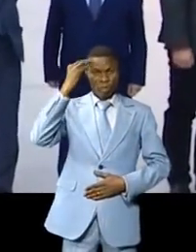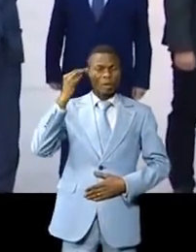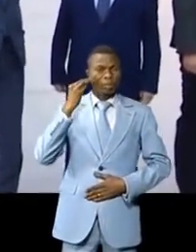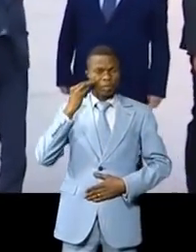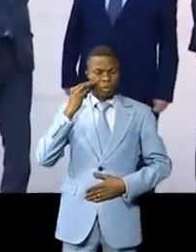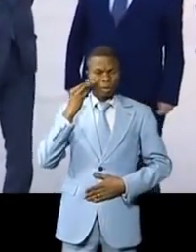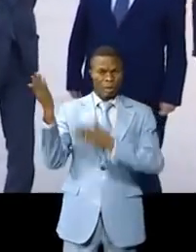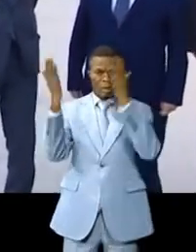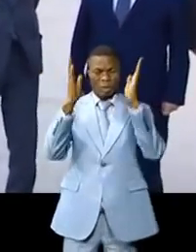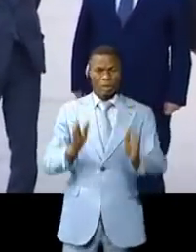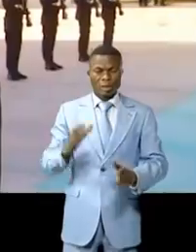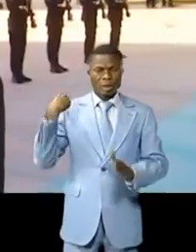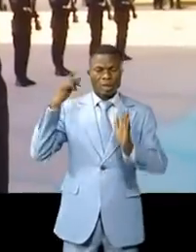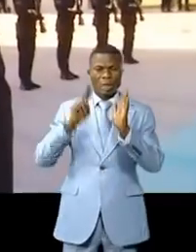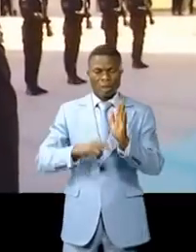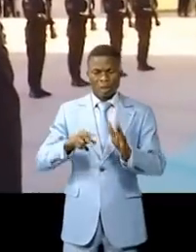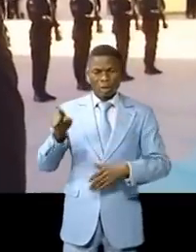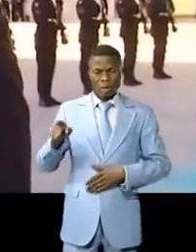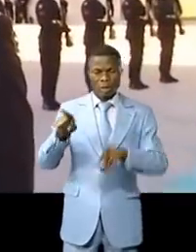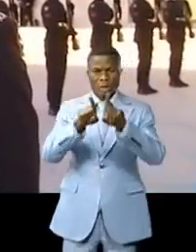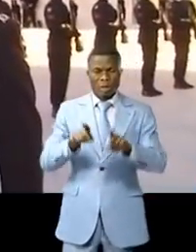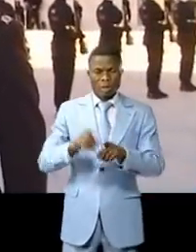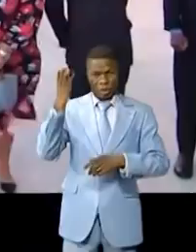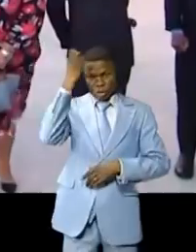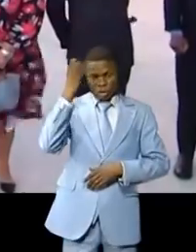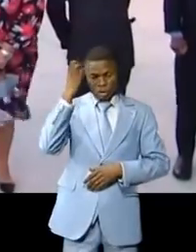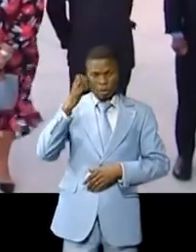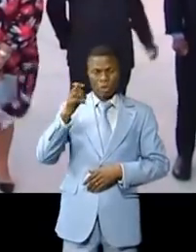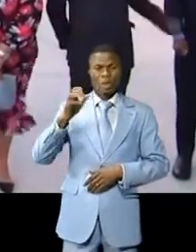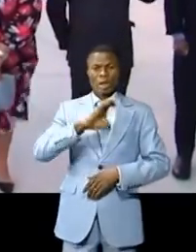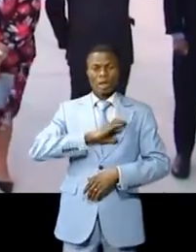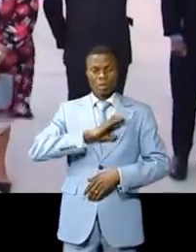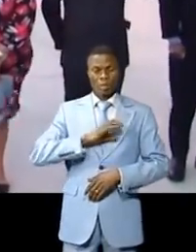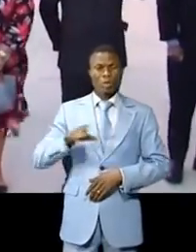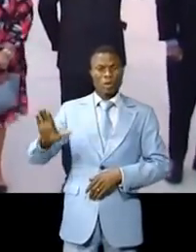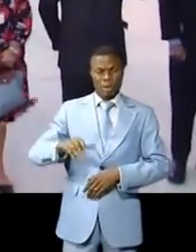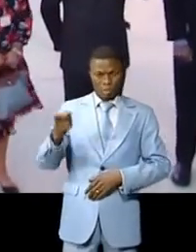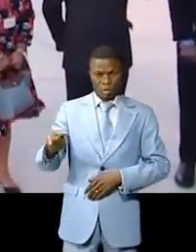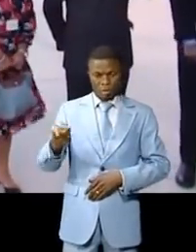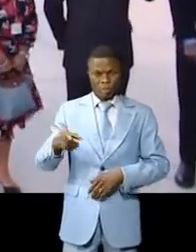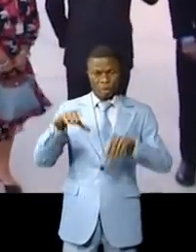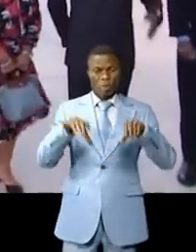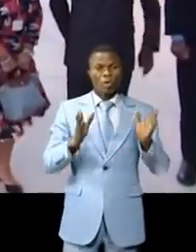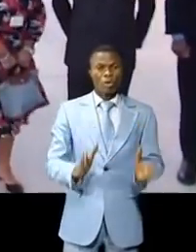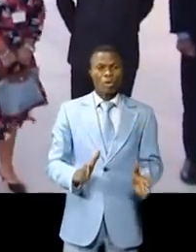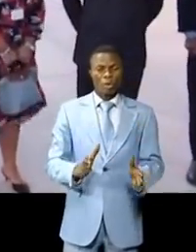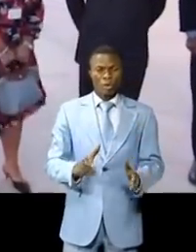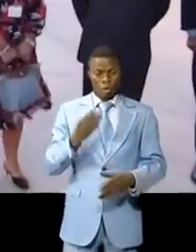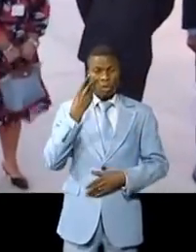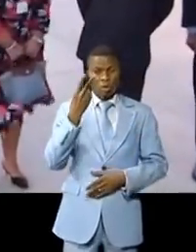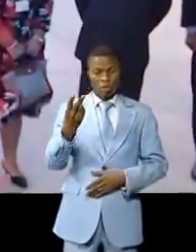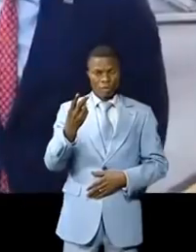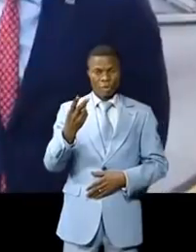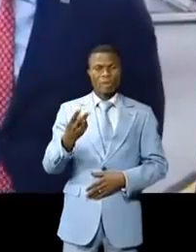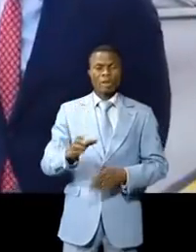turc des Transports, le gouverneur d'Ankara et le général de brigade de la police locale. Côté congolais, l'on a noté la